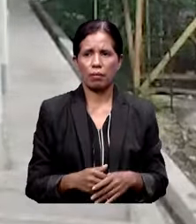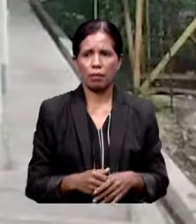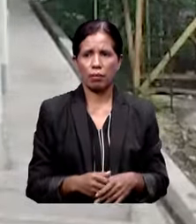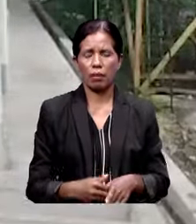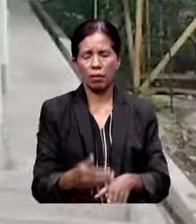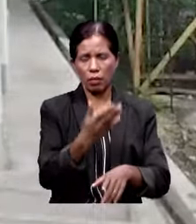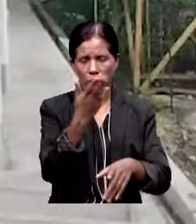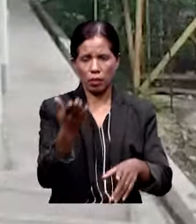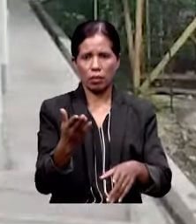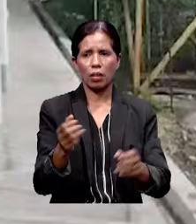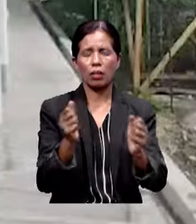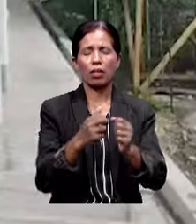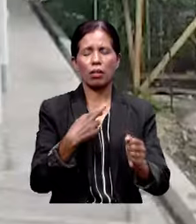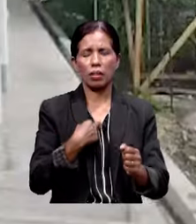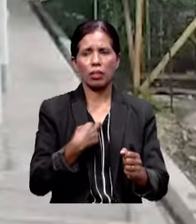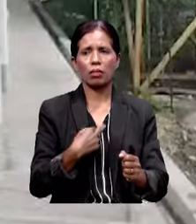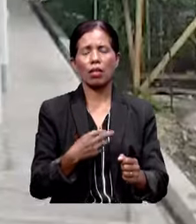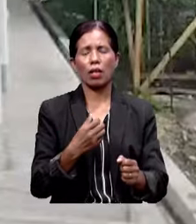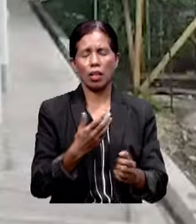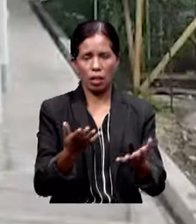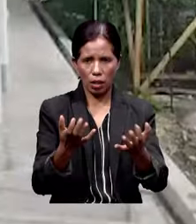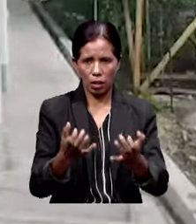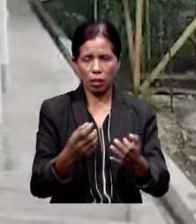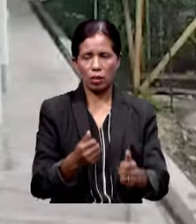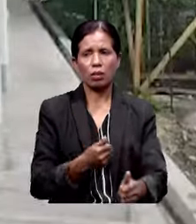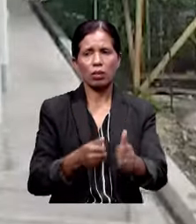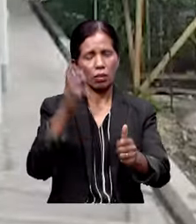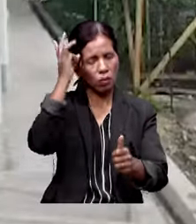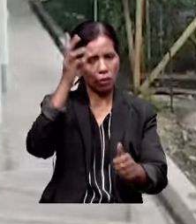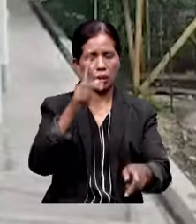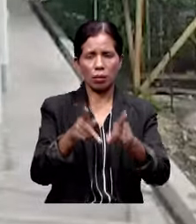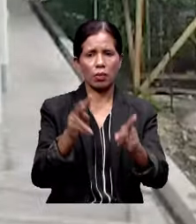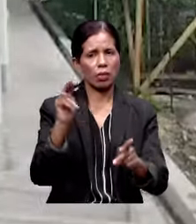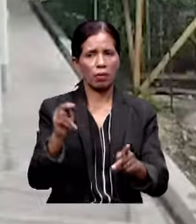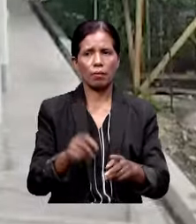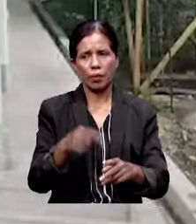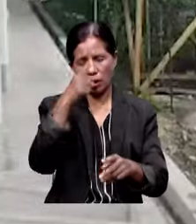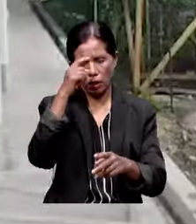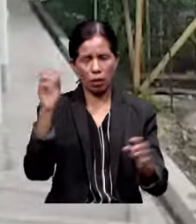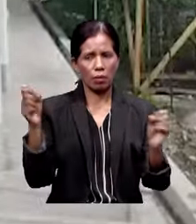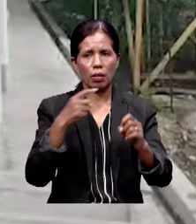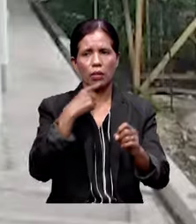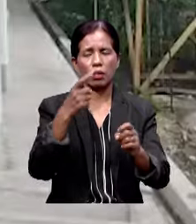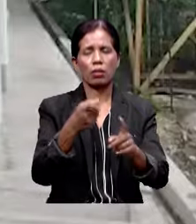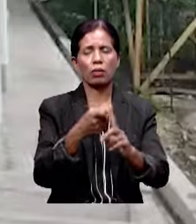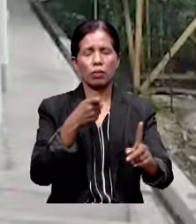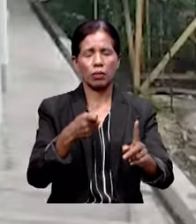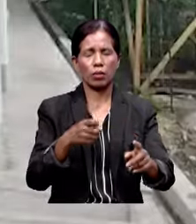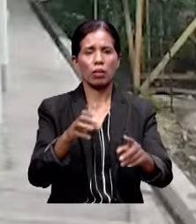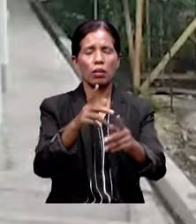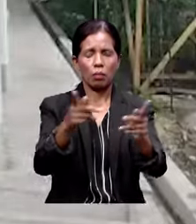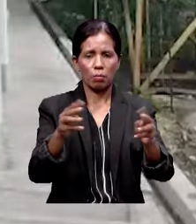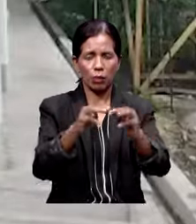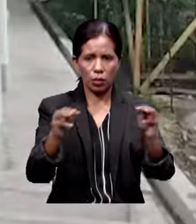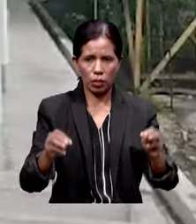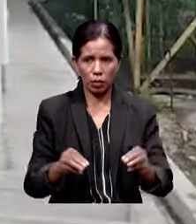itu buat oh manera rasi karik. Ia hatang preocupação es comunidade ini yang tambah lagi orientasi susu postu munisipi to